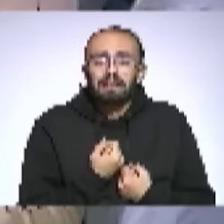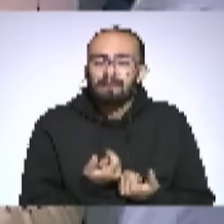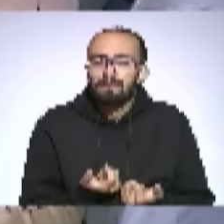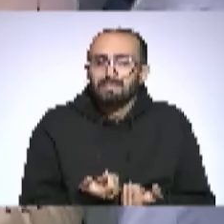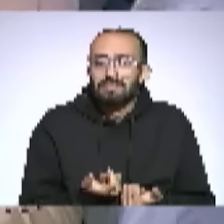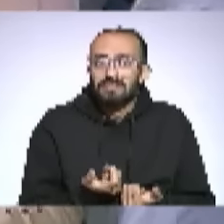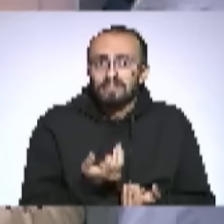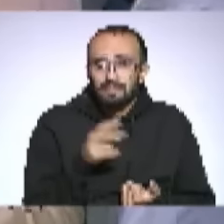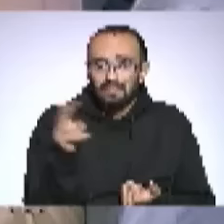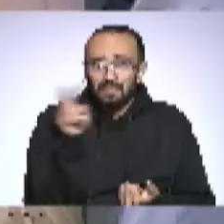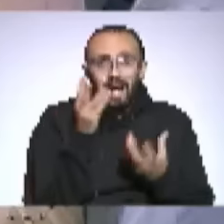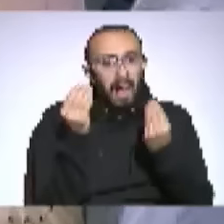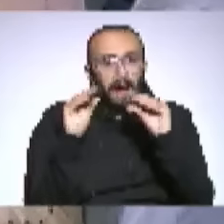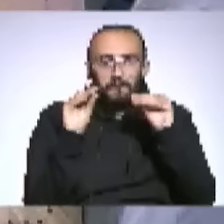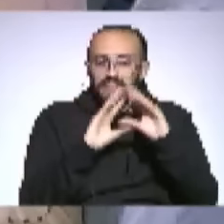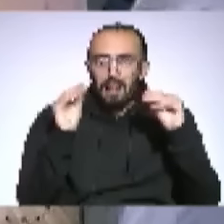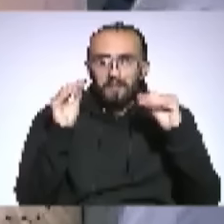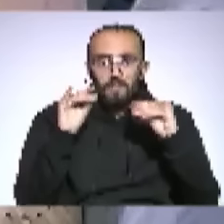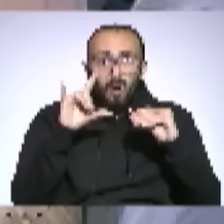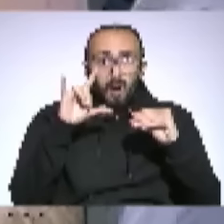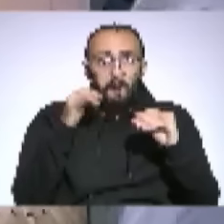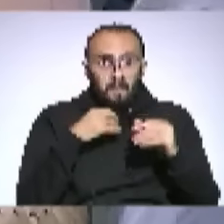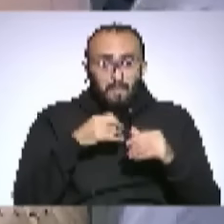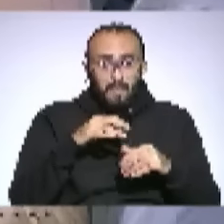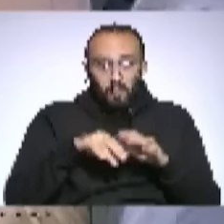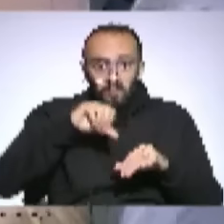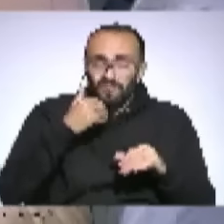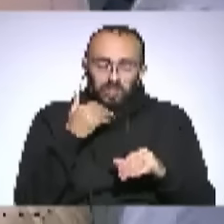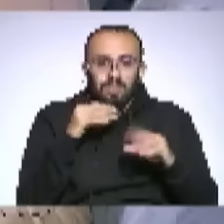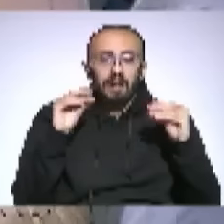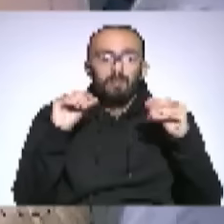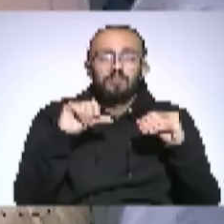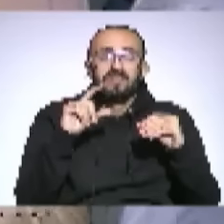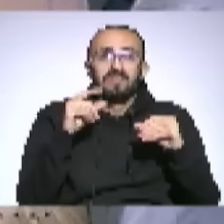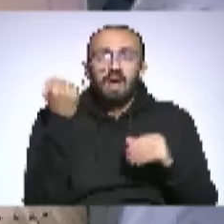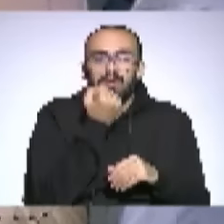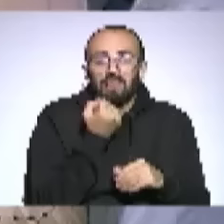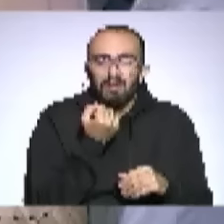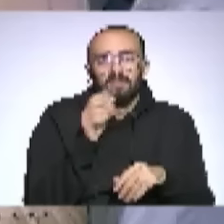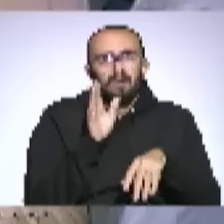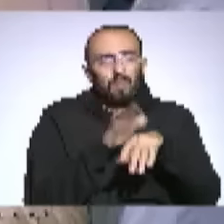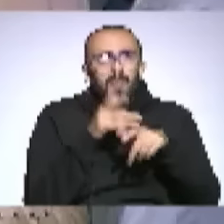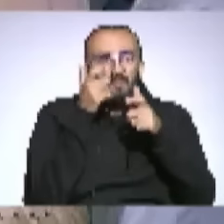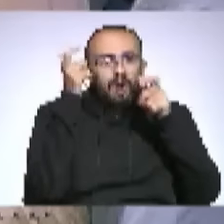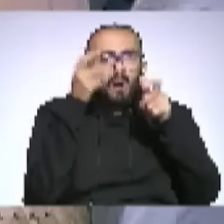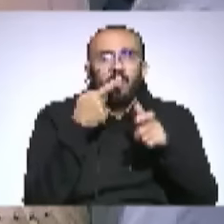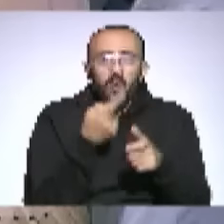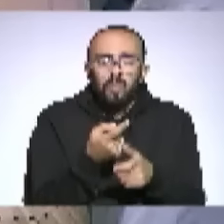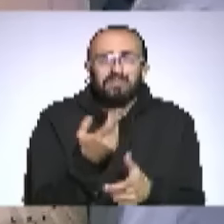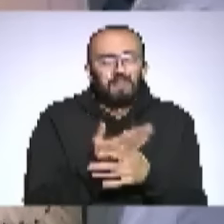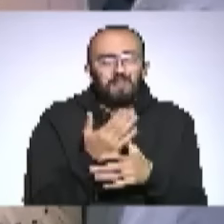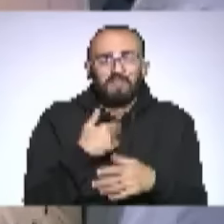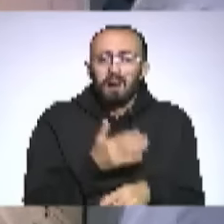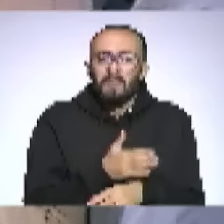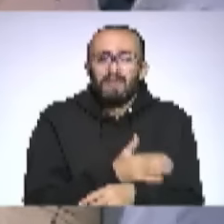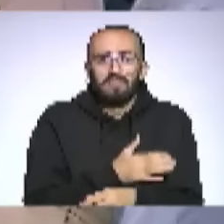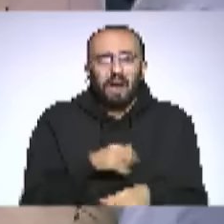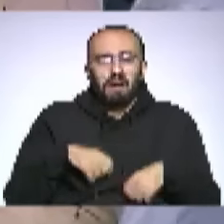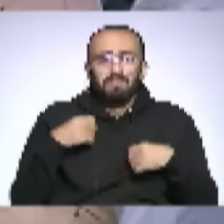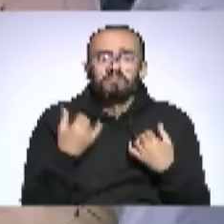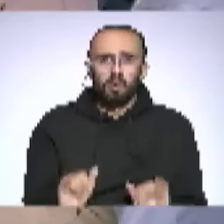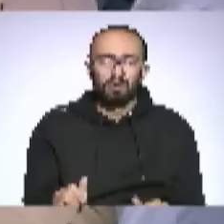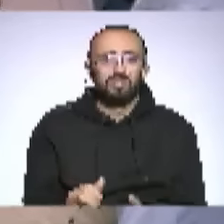كانت كلام فقط بس كلها خيانه ارجوكي اعرضي مشكلتي على سيدنا ابا بولا لان انا تعبانه وحياتي